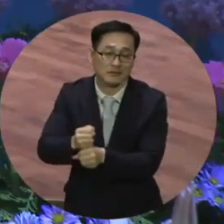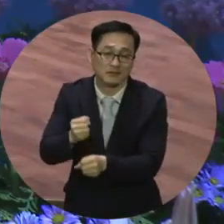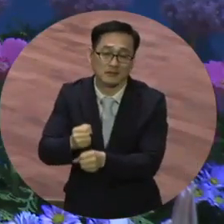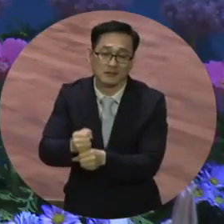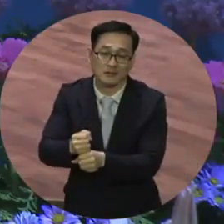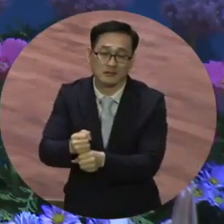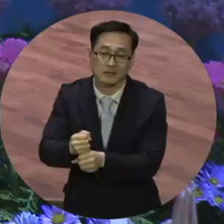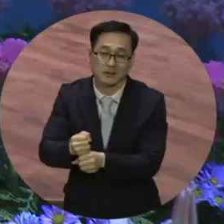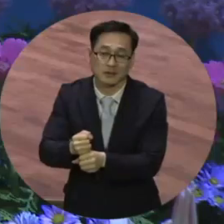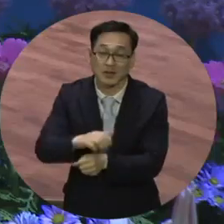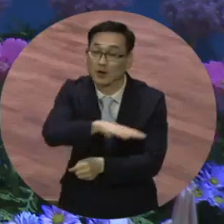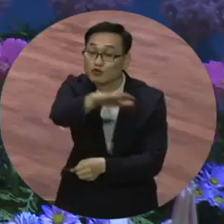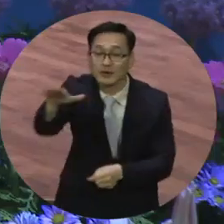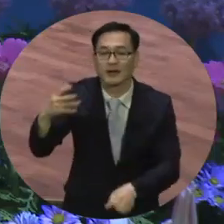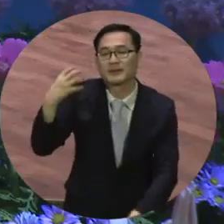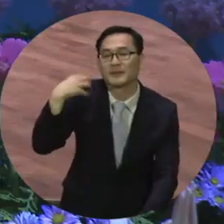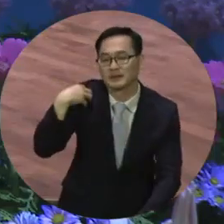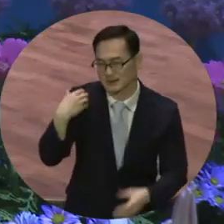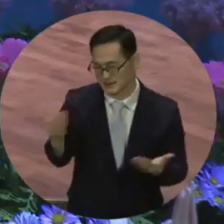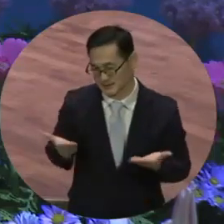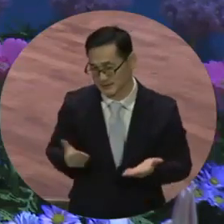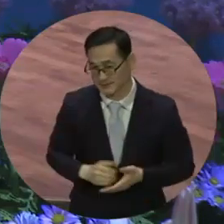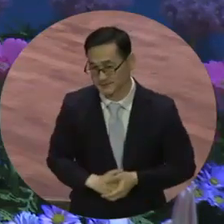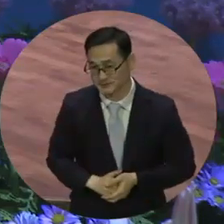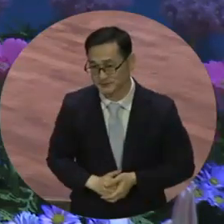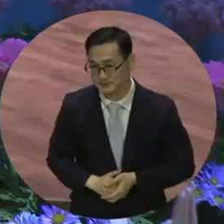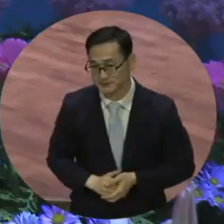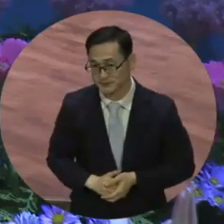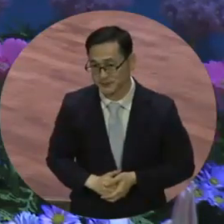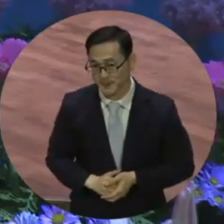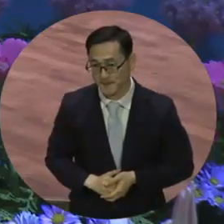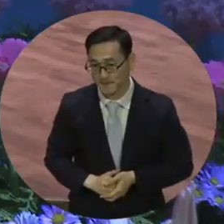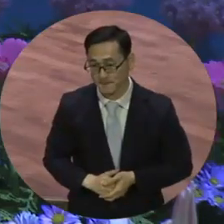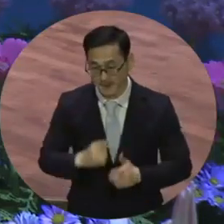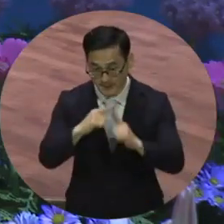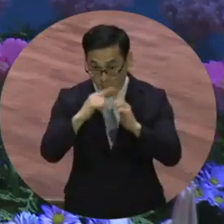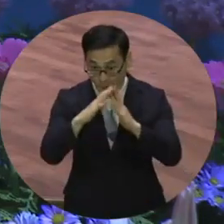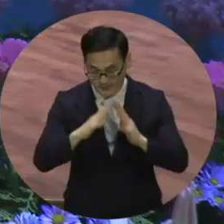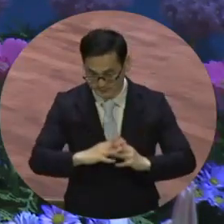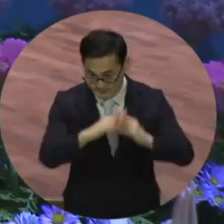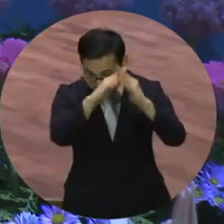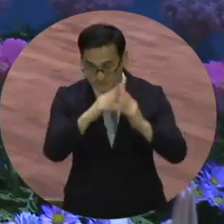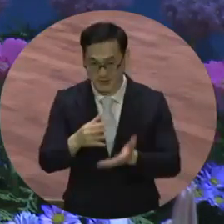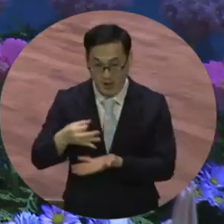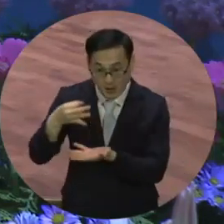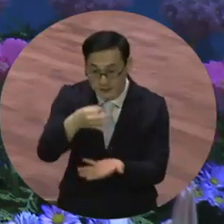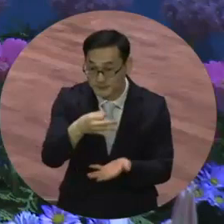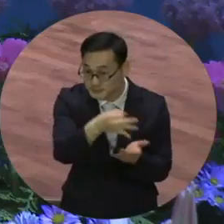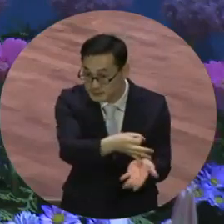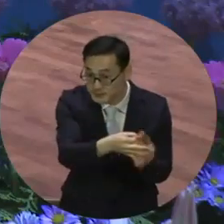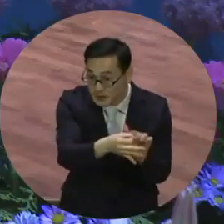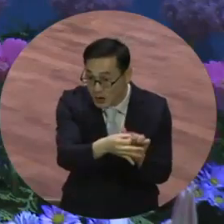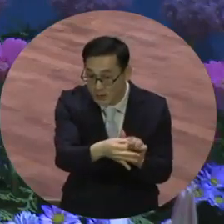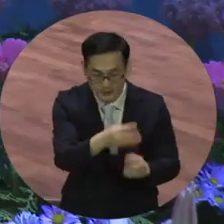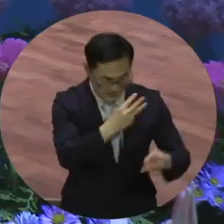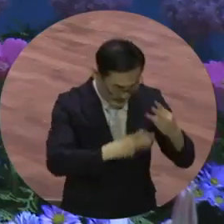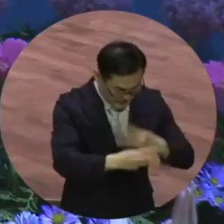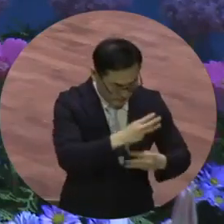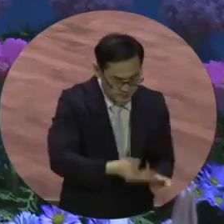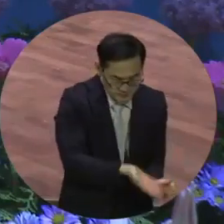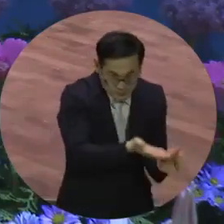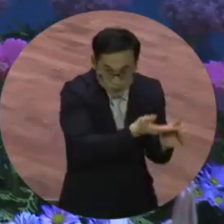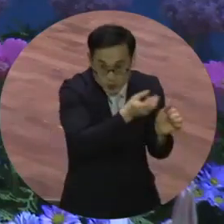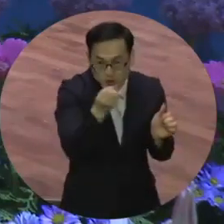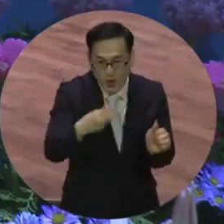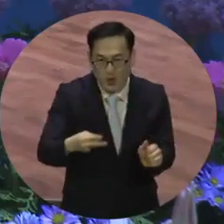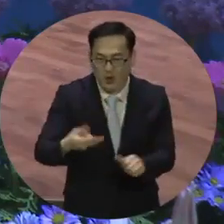뜻이 오늘 237 서밋 헌금작정이 이렇게 렘넌트를 세우고 다민족